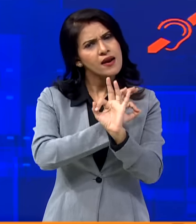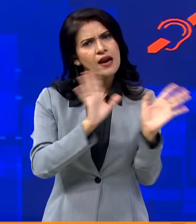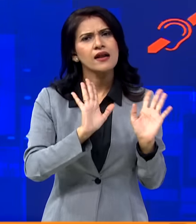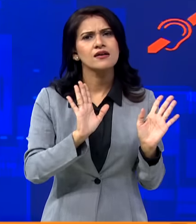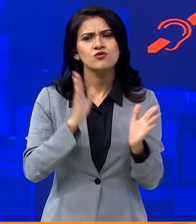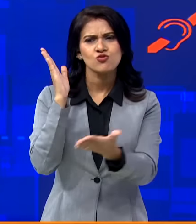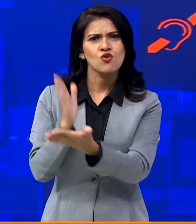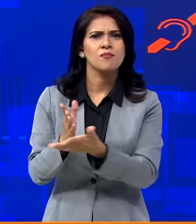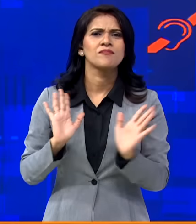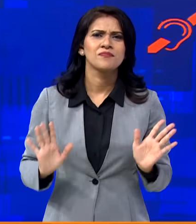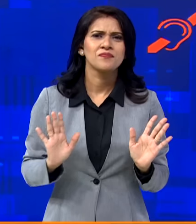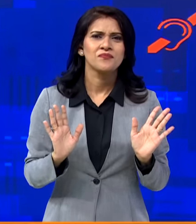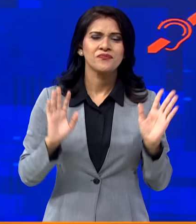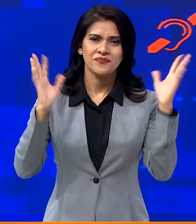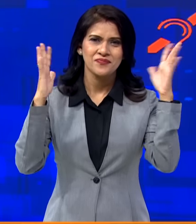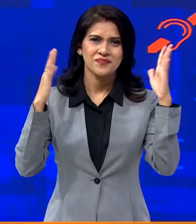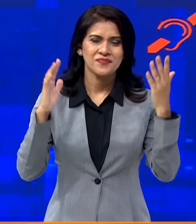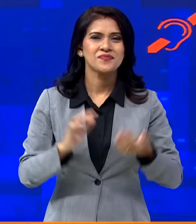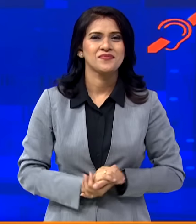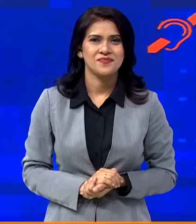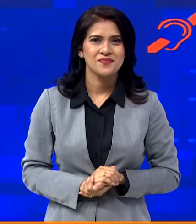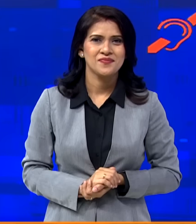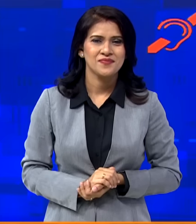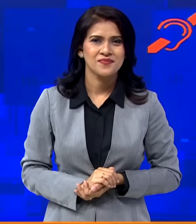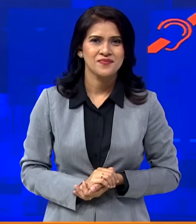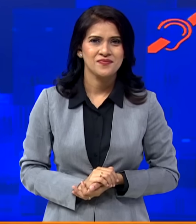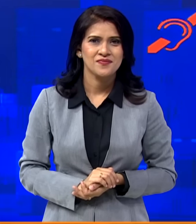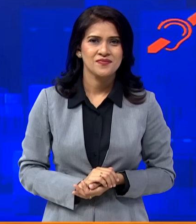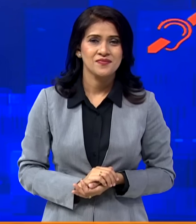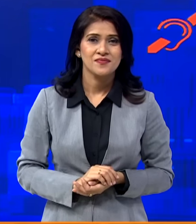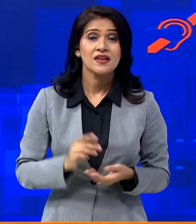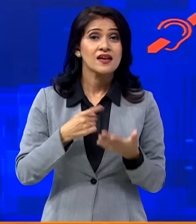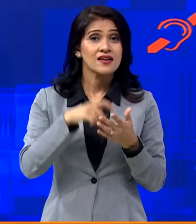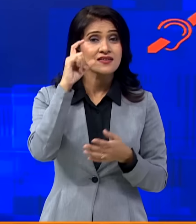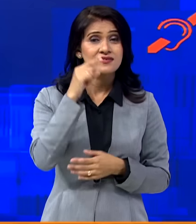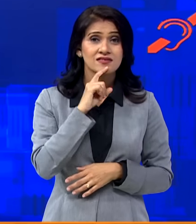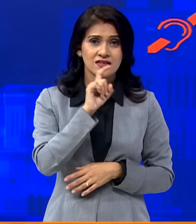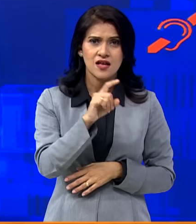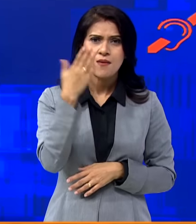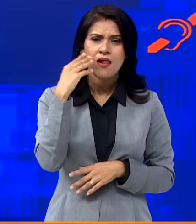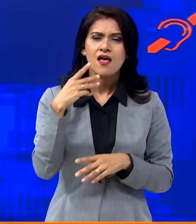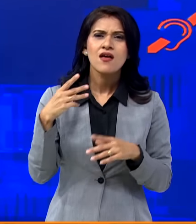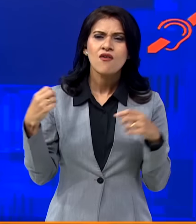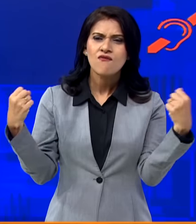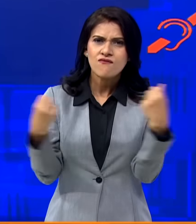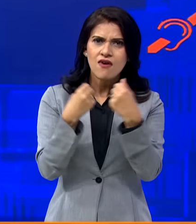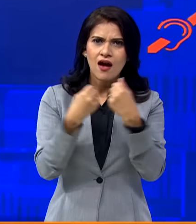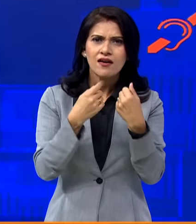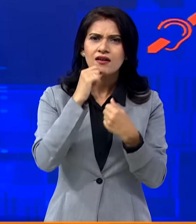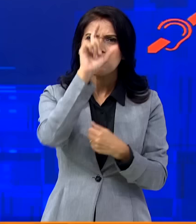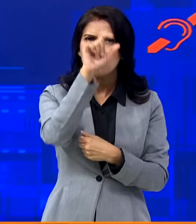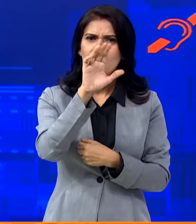रहेंगे आपने फरूख अब्दुल्ला को क्या सोच के बुलाया था दंगा कराने वाले या इलाज